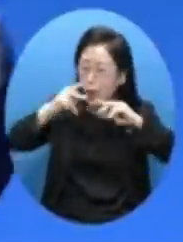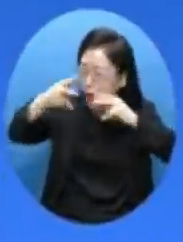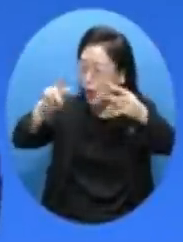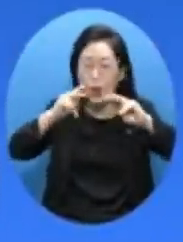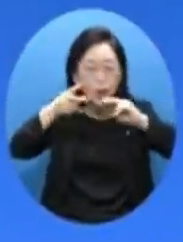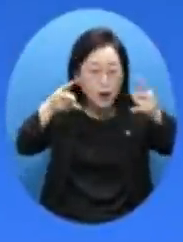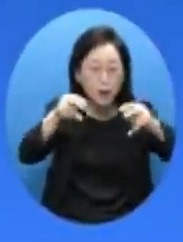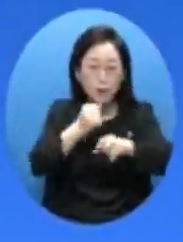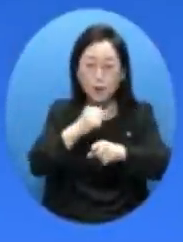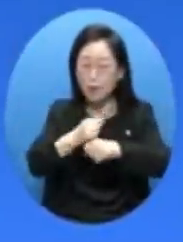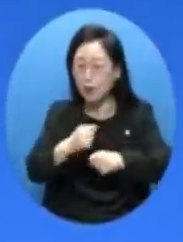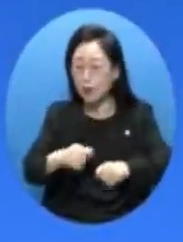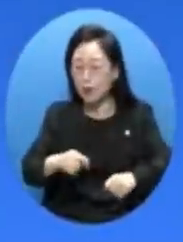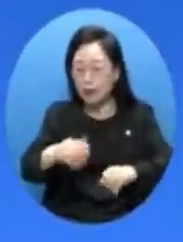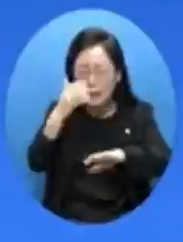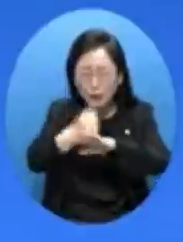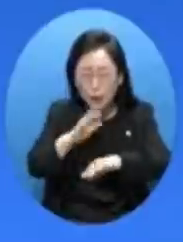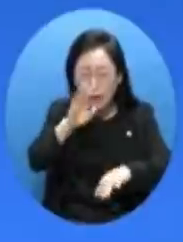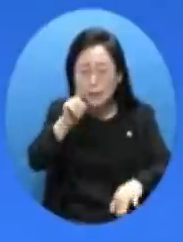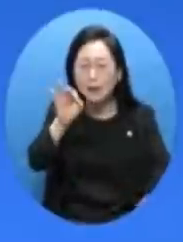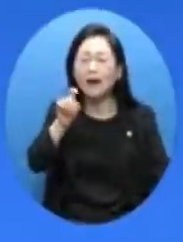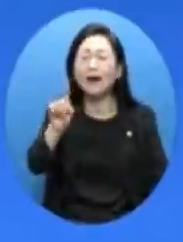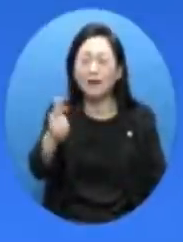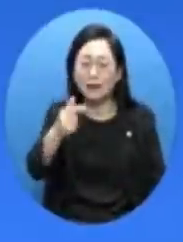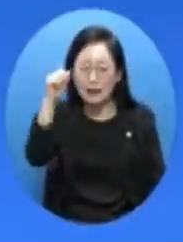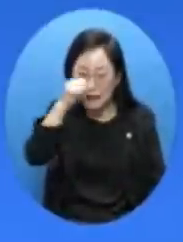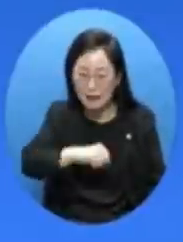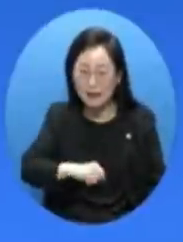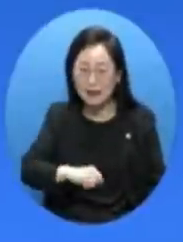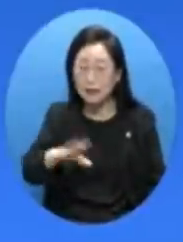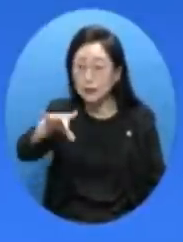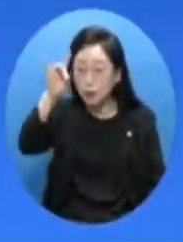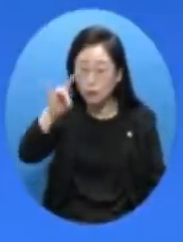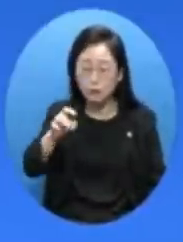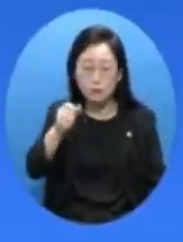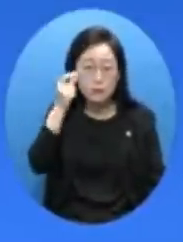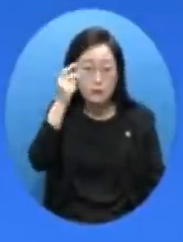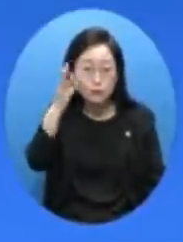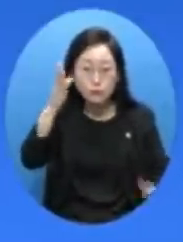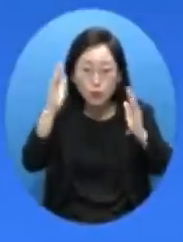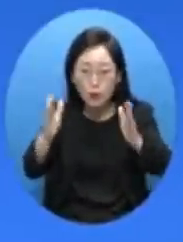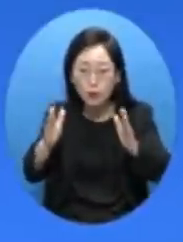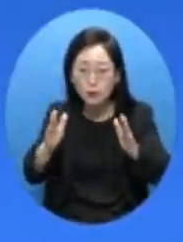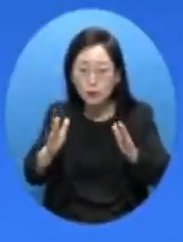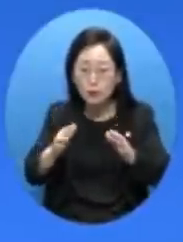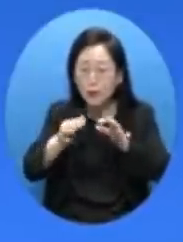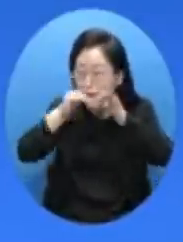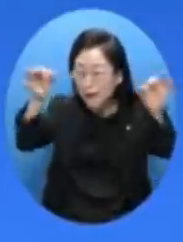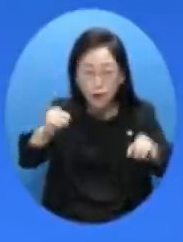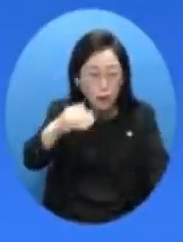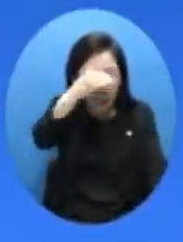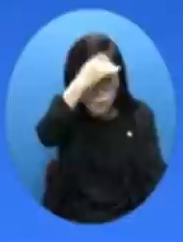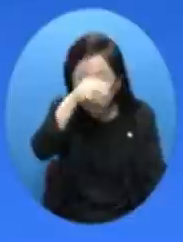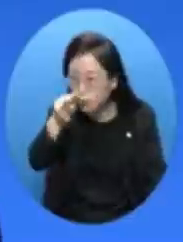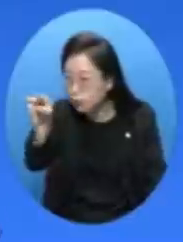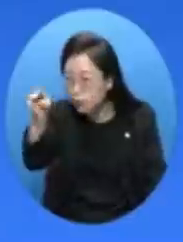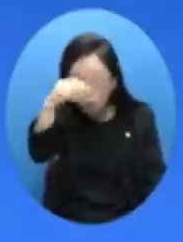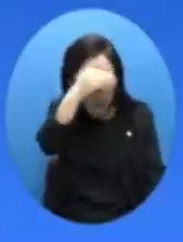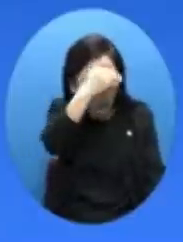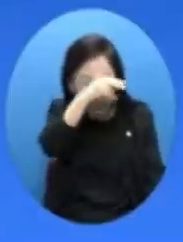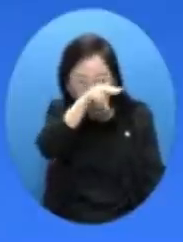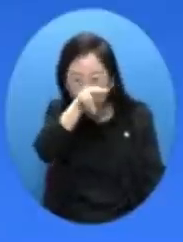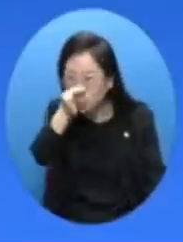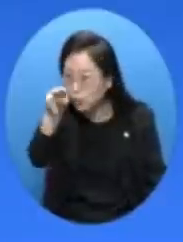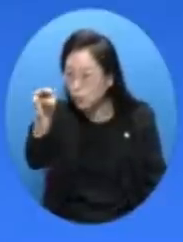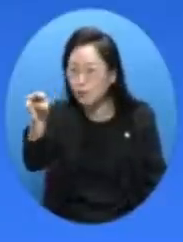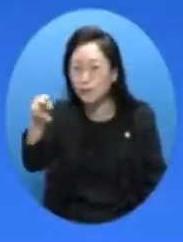쩔라쩔라하고 나중에 보니까 방언이에요. 그래서 처음 몇 달 동안 저는 통성기 시간에 이 사람도 구경하고 저 사람도 구경하고 몇